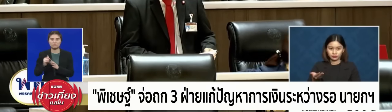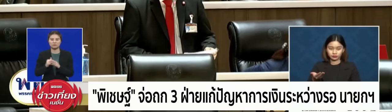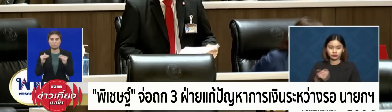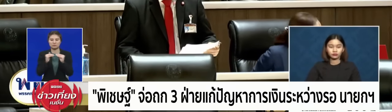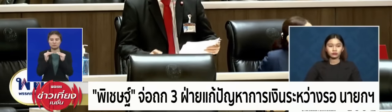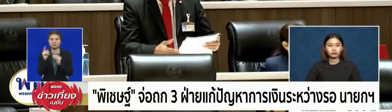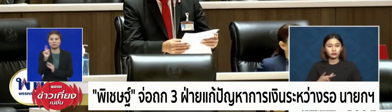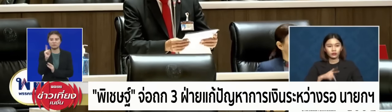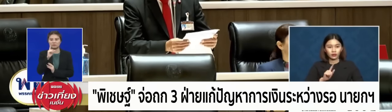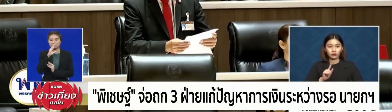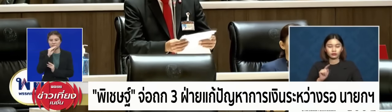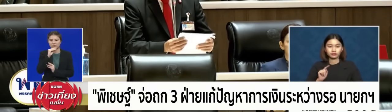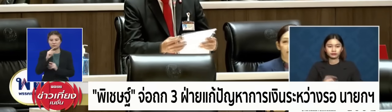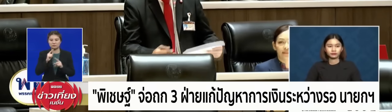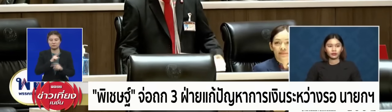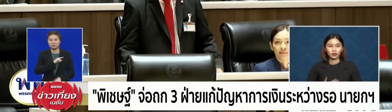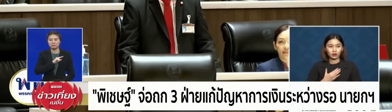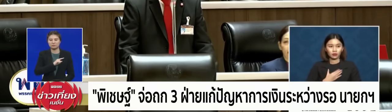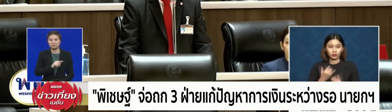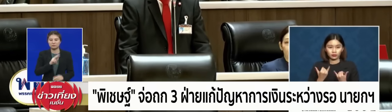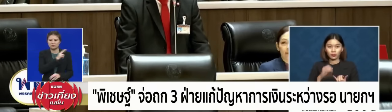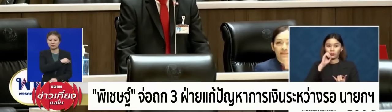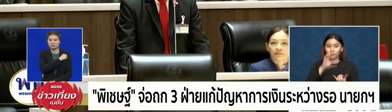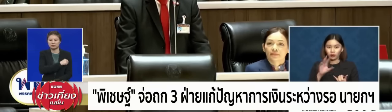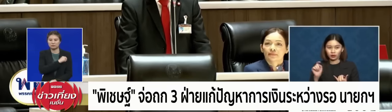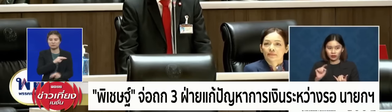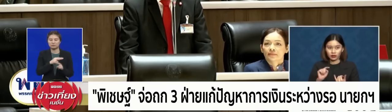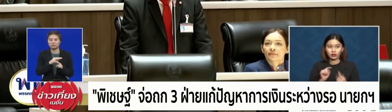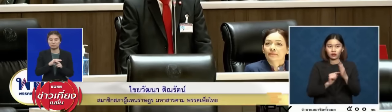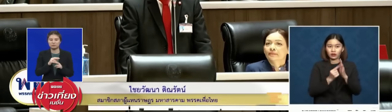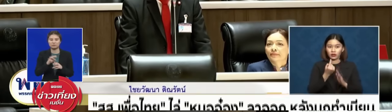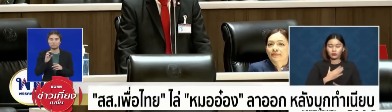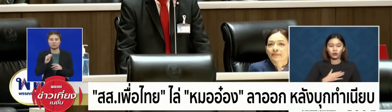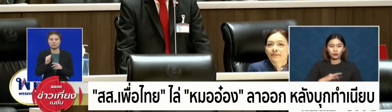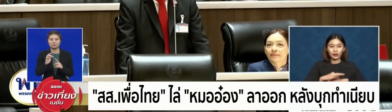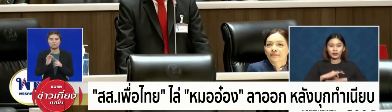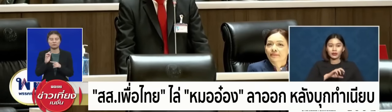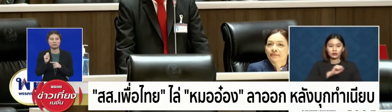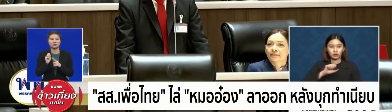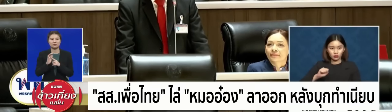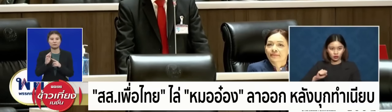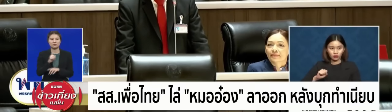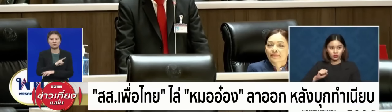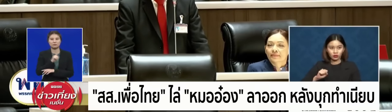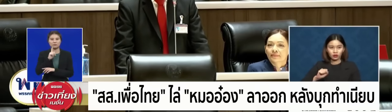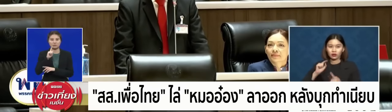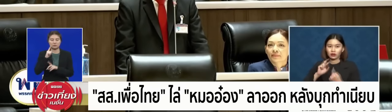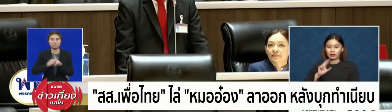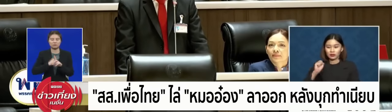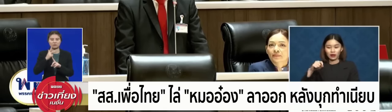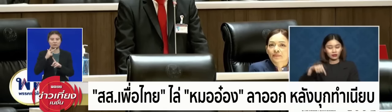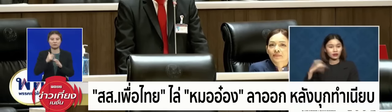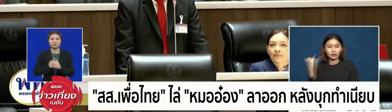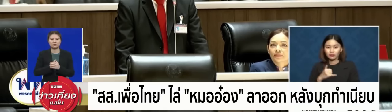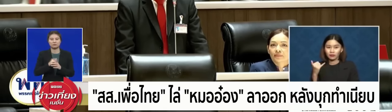ขึ้นพูดถึงการทำหน้าที่ของหมออ๋องฮะบอกว่าที่ผ่านมาเนี่ยนะเมื่อวันที่ 1มีนาคมไหอุตส่าห์บุกไปทวงถามใช่